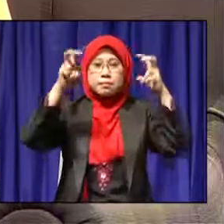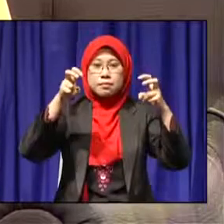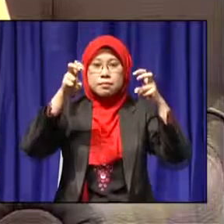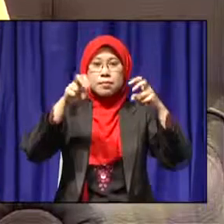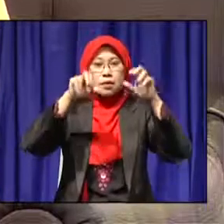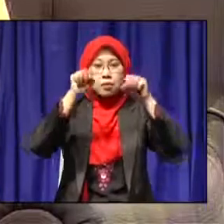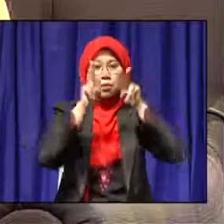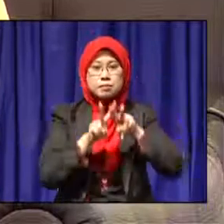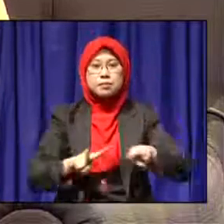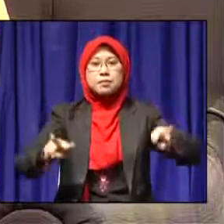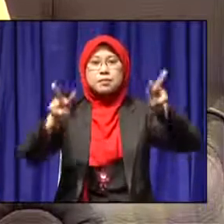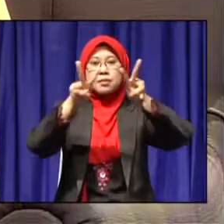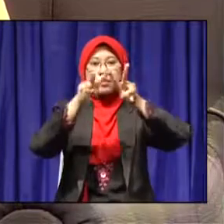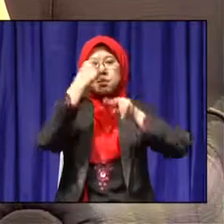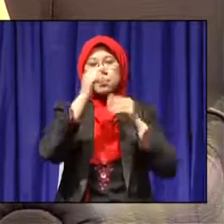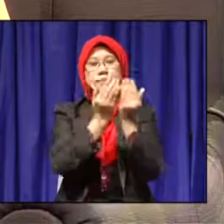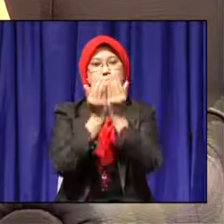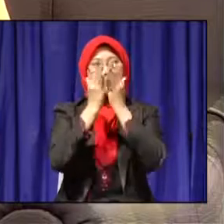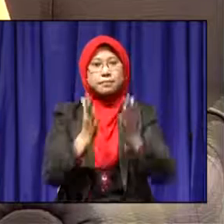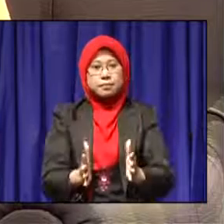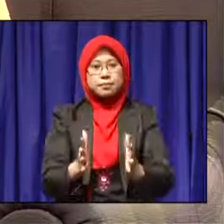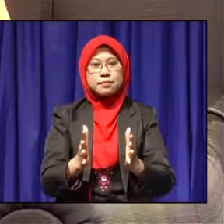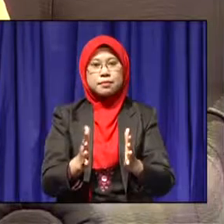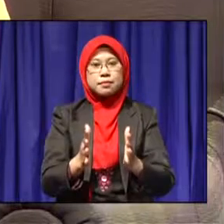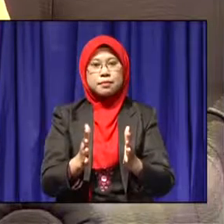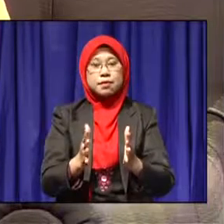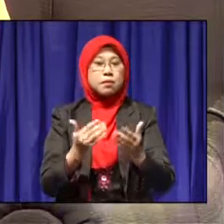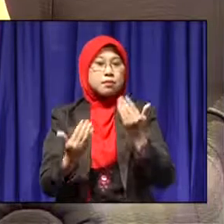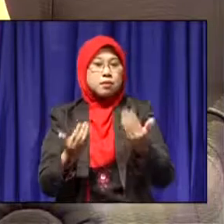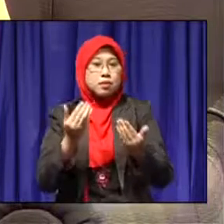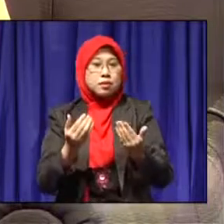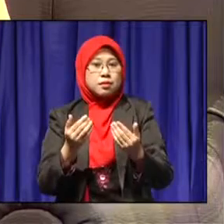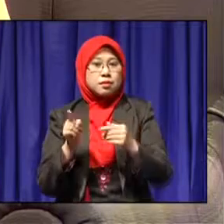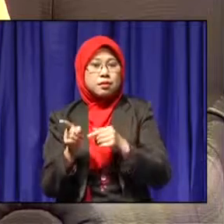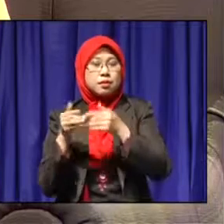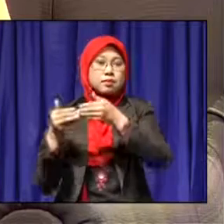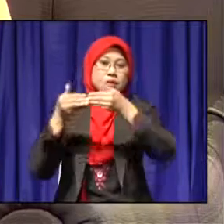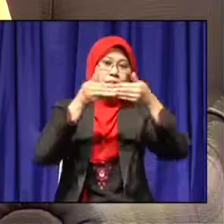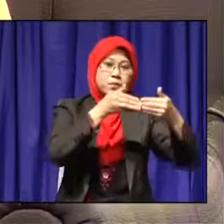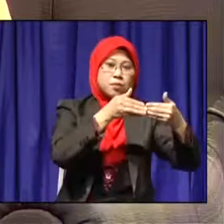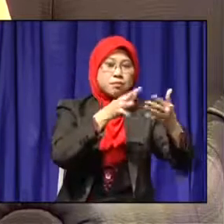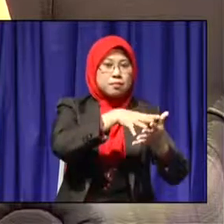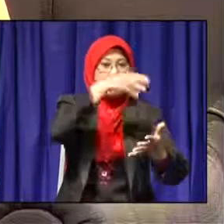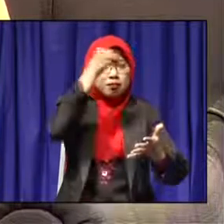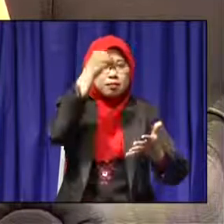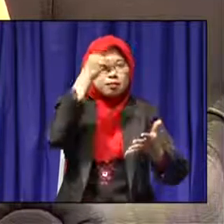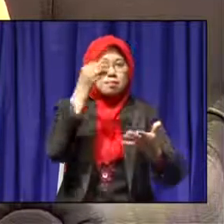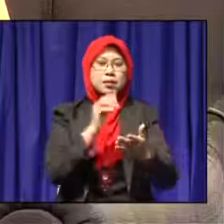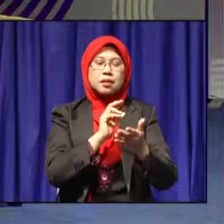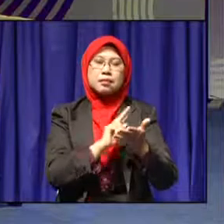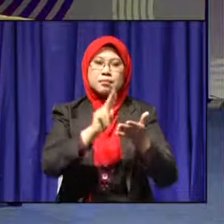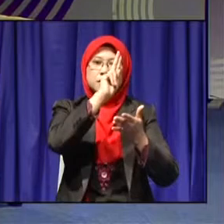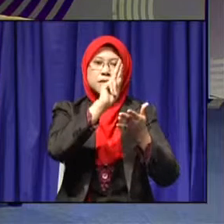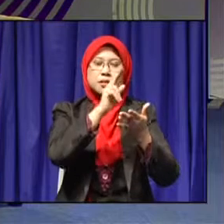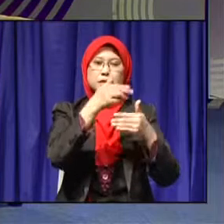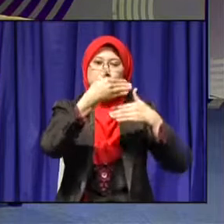memberi nilai tambah kepada mereka untuk sama the DNA menyambungkan pelajarannya ke peringkat teri atau